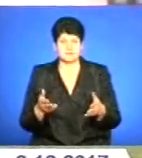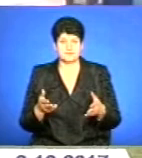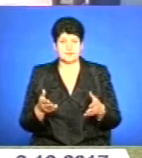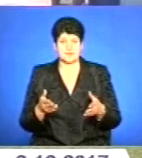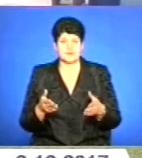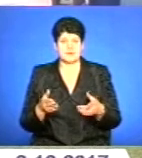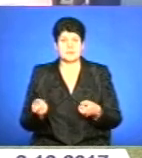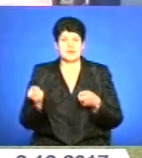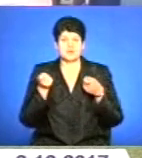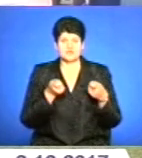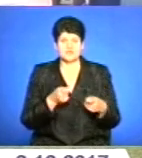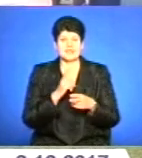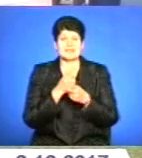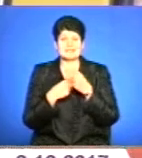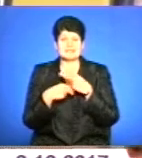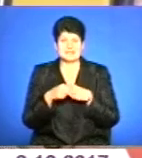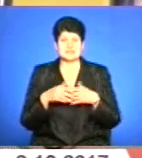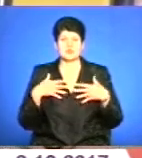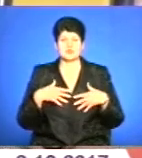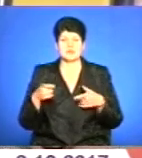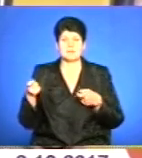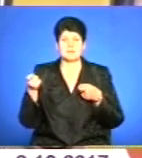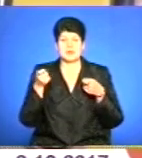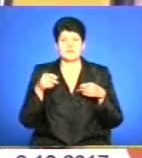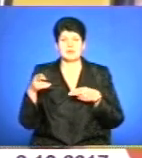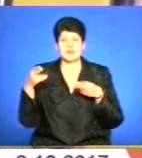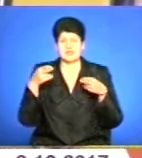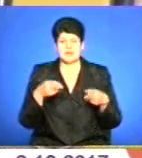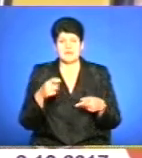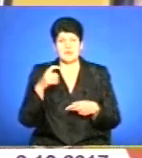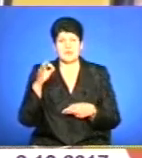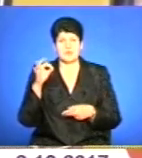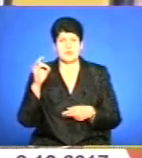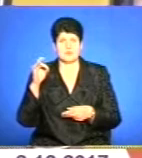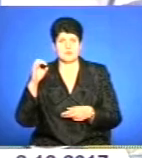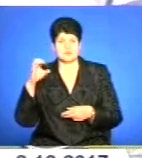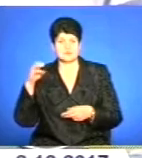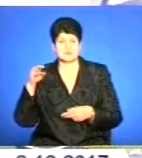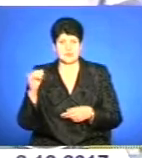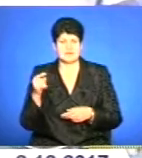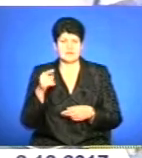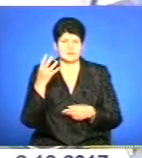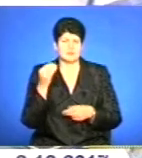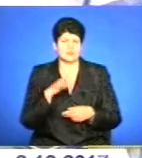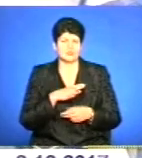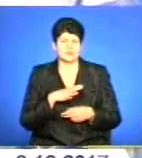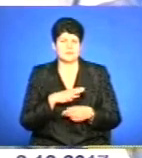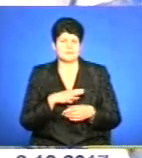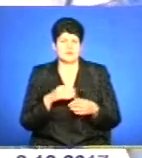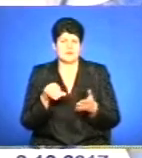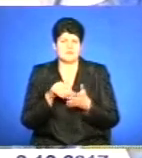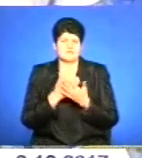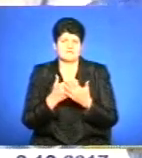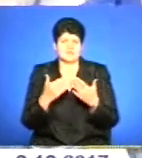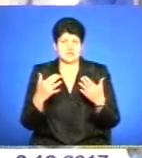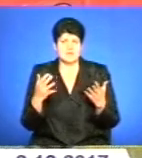Пересувний цирк з Грузії приїхав у Хоростків наприкінці листопада. Протягом одного дня у місті проходила вистава з тваринами, а потім через